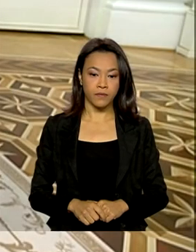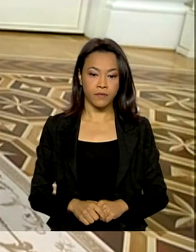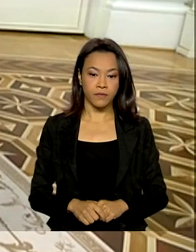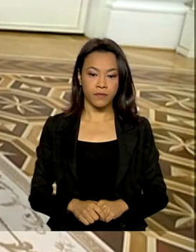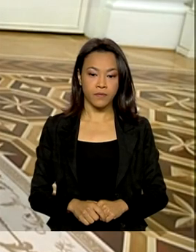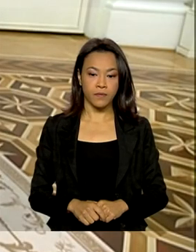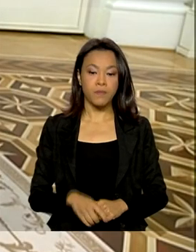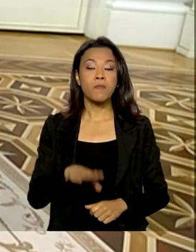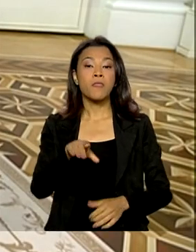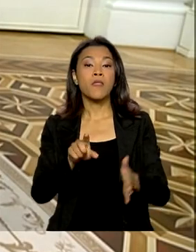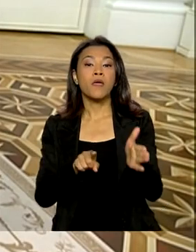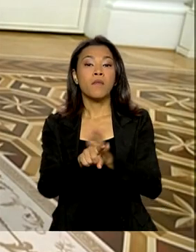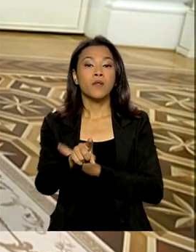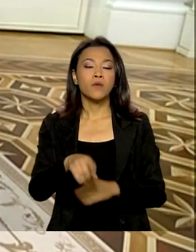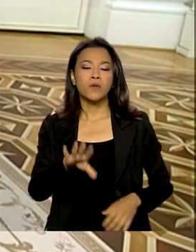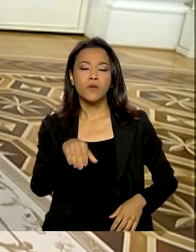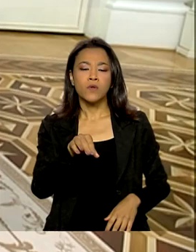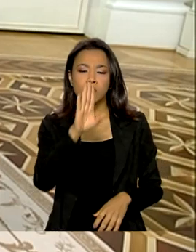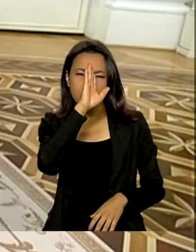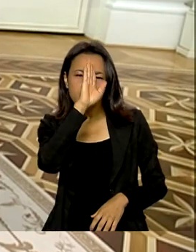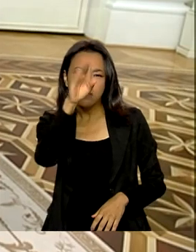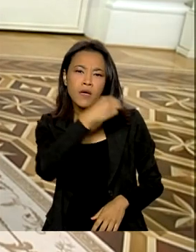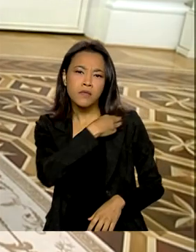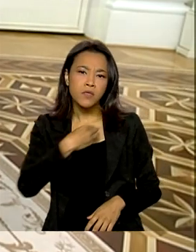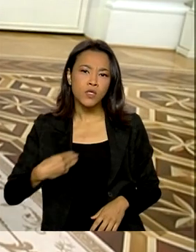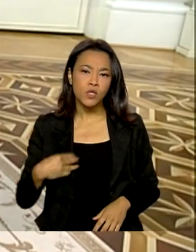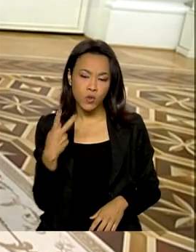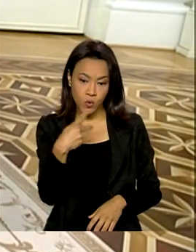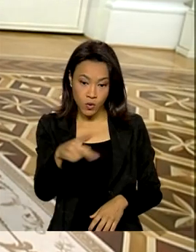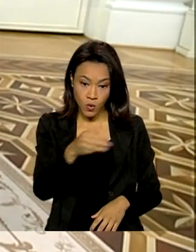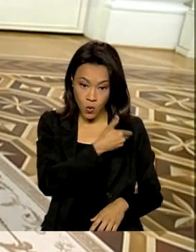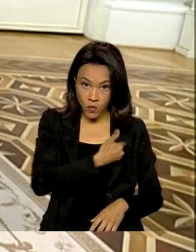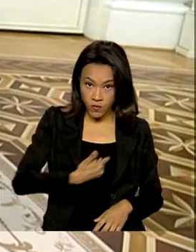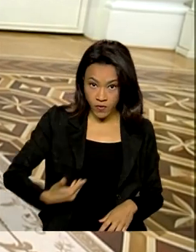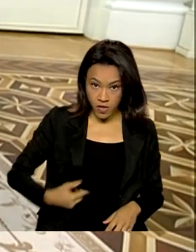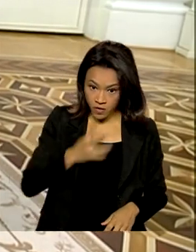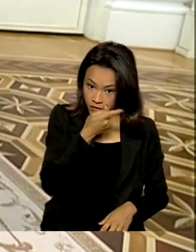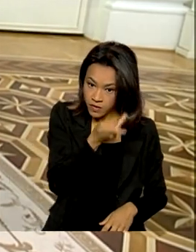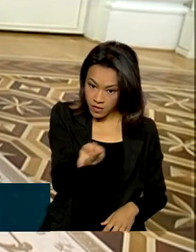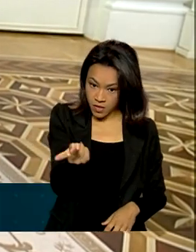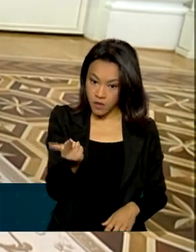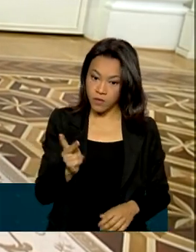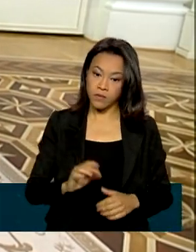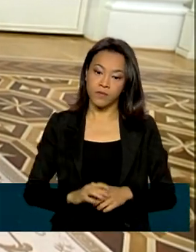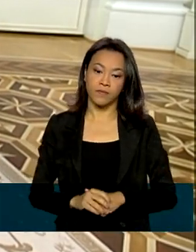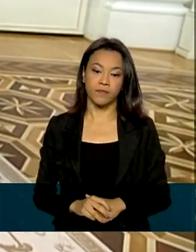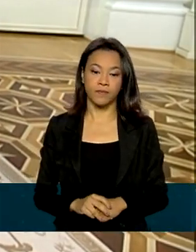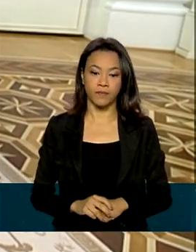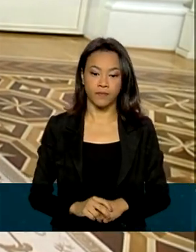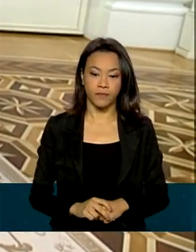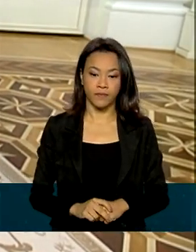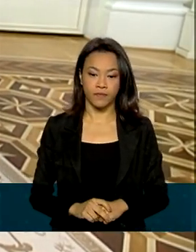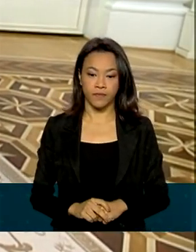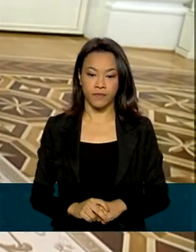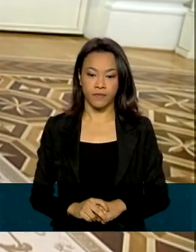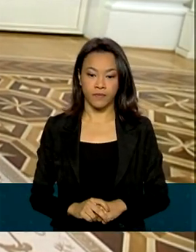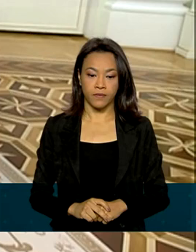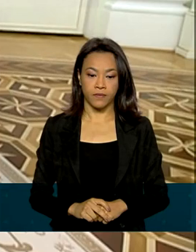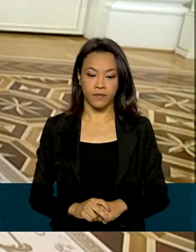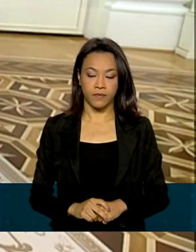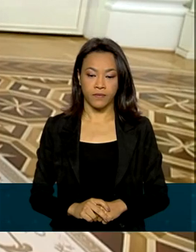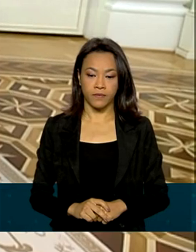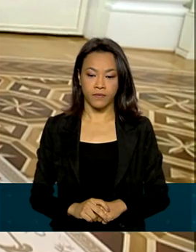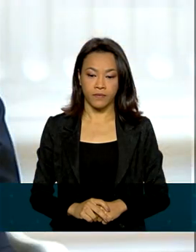Os principais ministros do seu governo visitaram Moscou. На сегодня проходит встреча